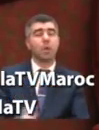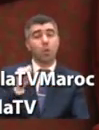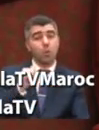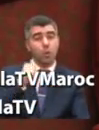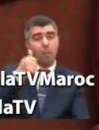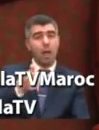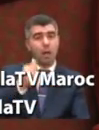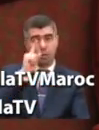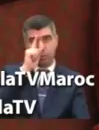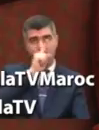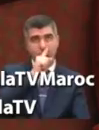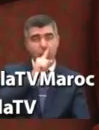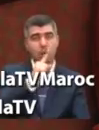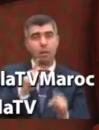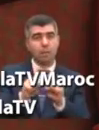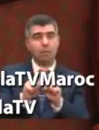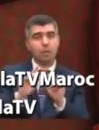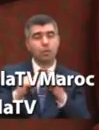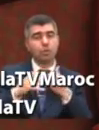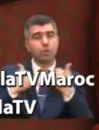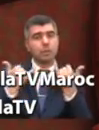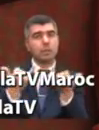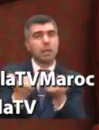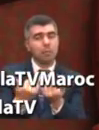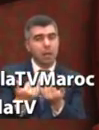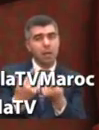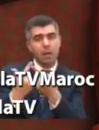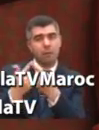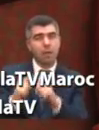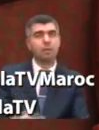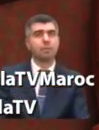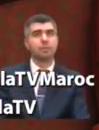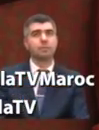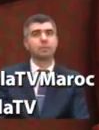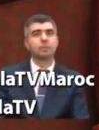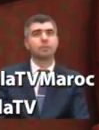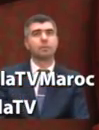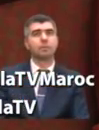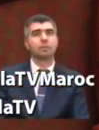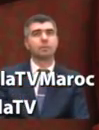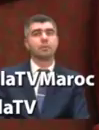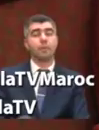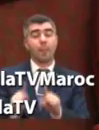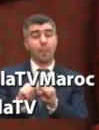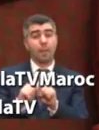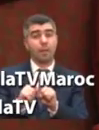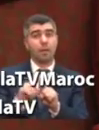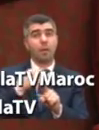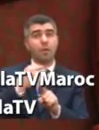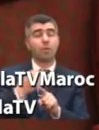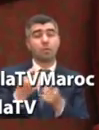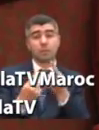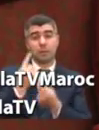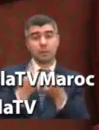ما بين الكنوبس والمهني ديال الصحه وكذلك الوكاله الوطنيه للتامين الصحي. الوكاله راه يعني هي اللي خصها تلعب